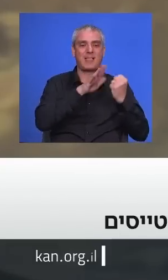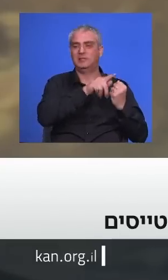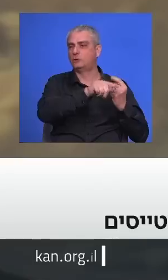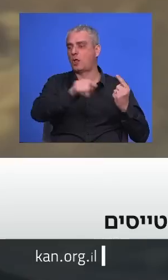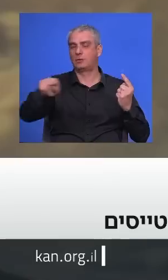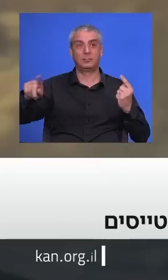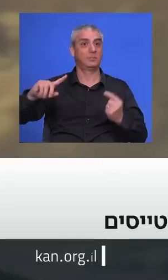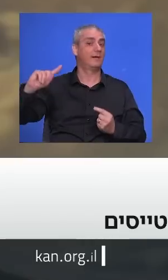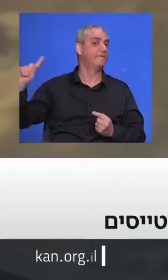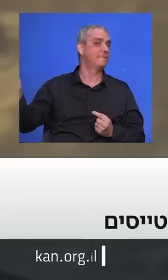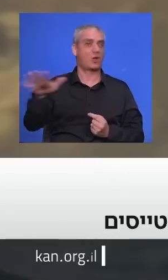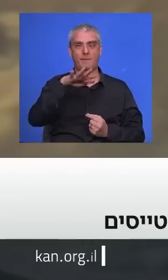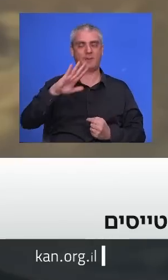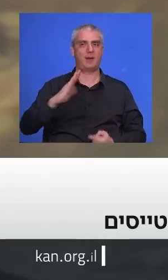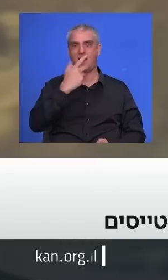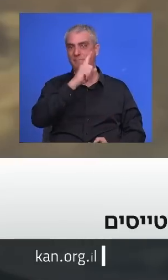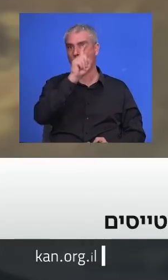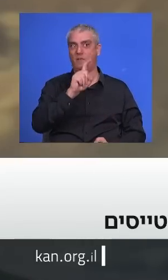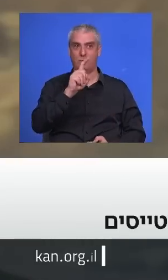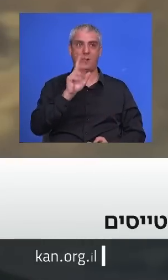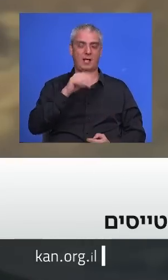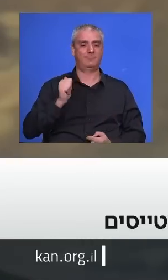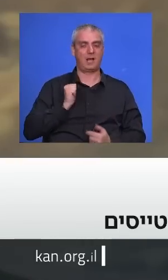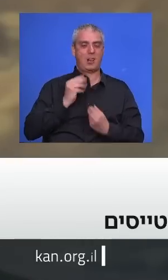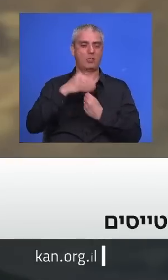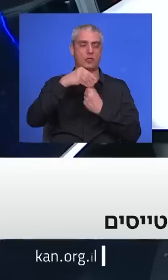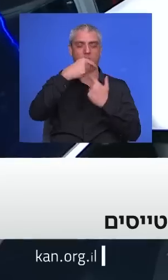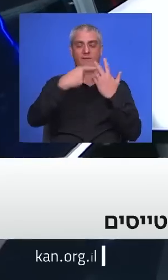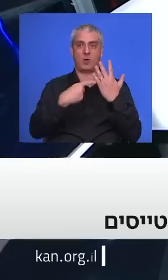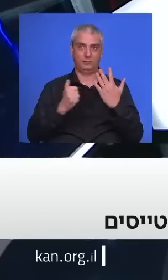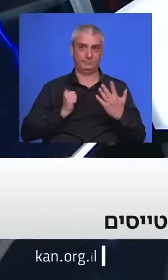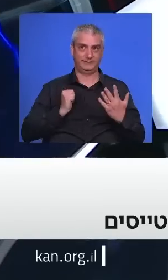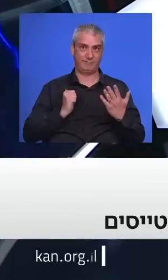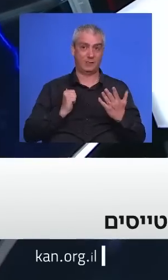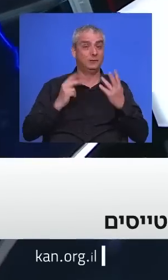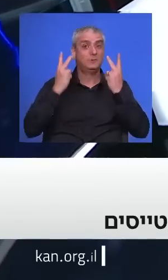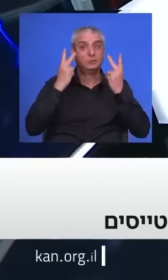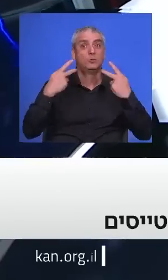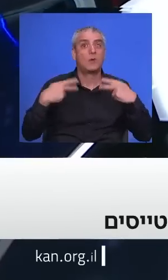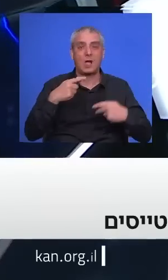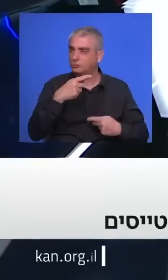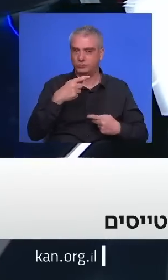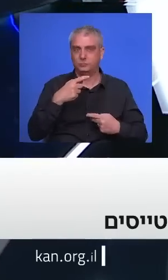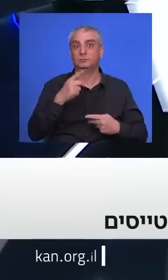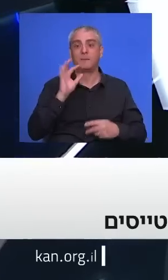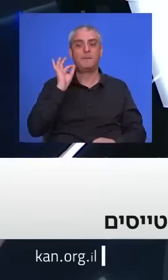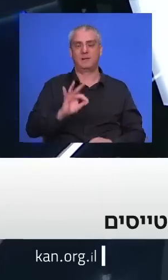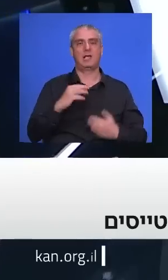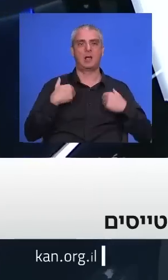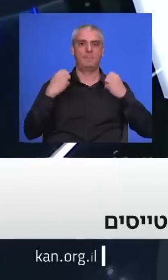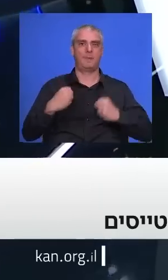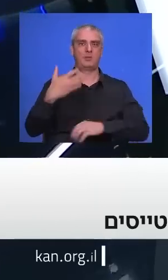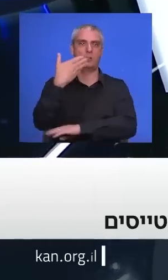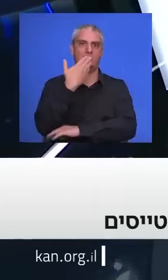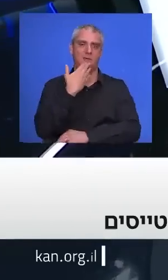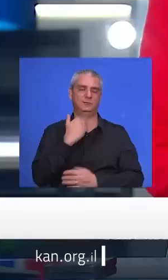ובכל המערכים בחיל האוויר ואולי גם בחילות נוספות, ולכן המשמעות של החשש הזה היא לא פחות מפגיעה בביטחון המדינה. ללא ספק,